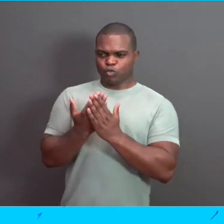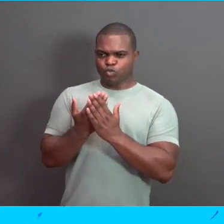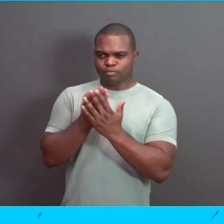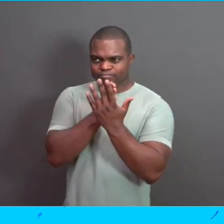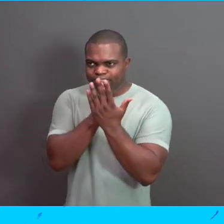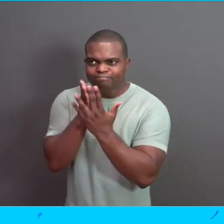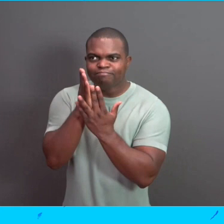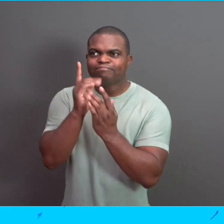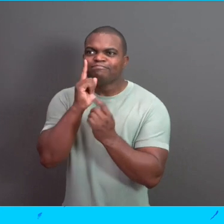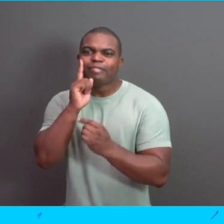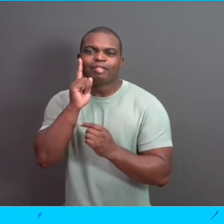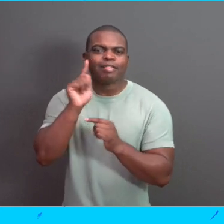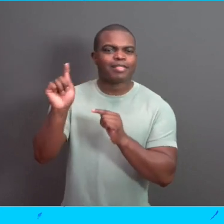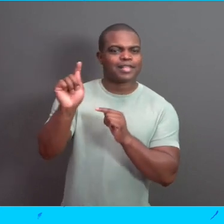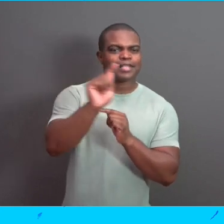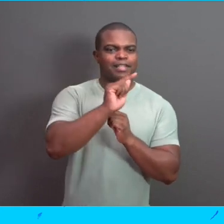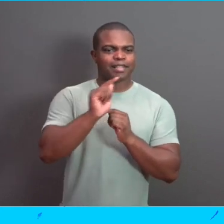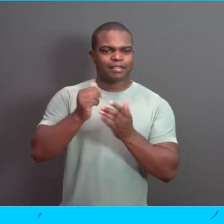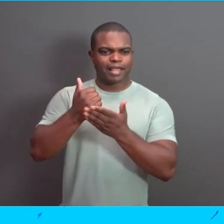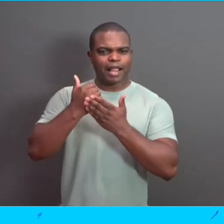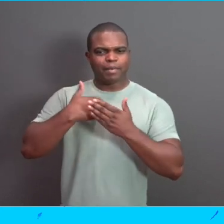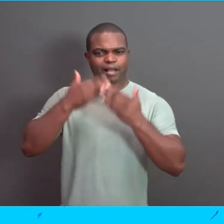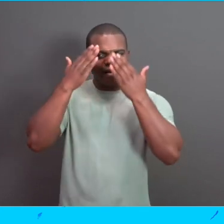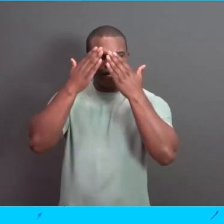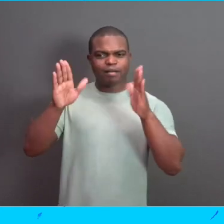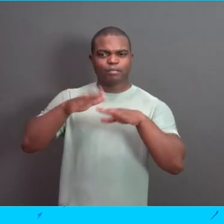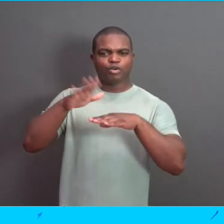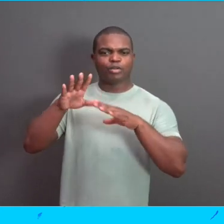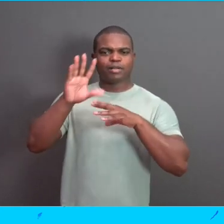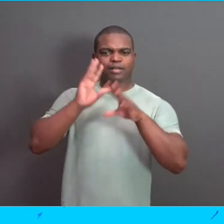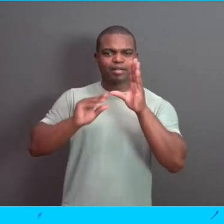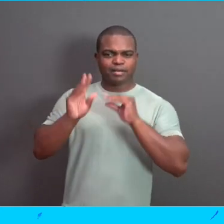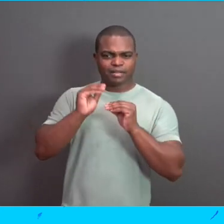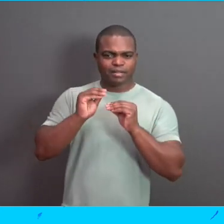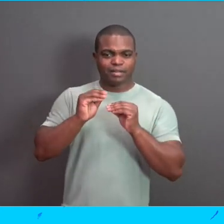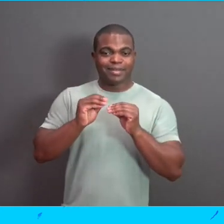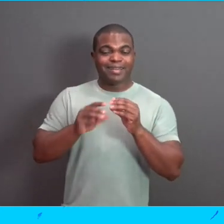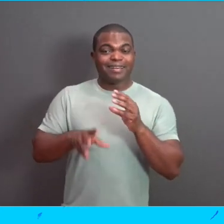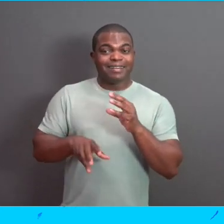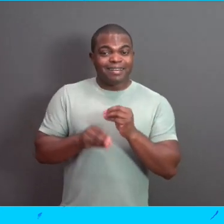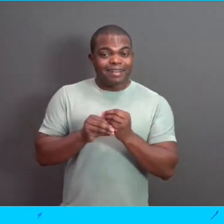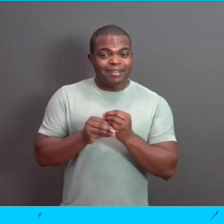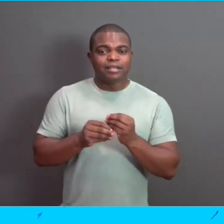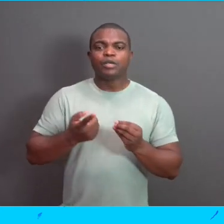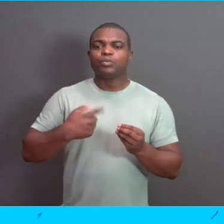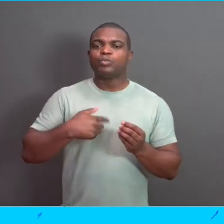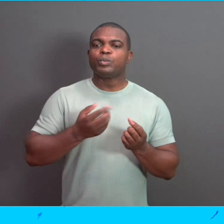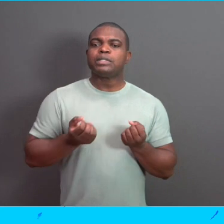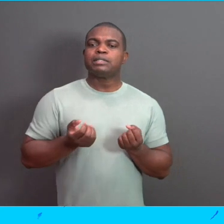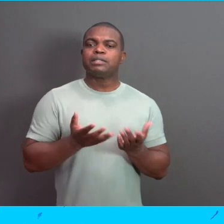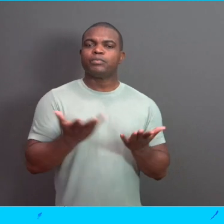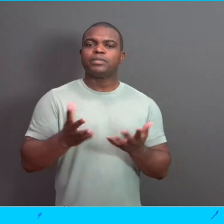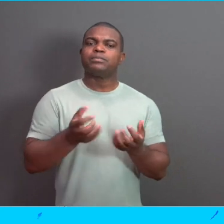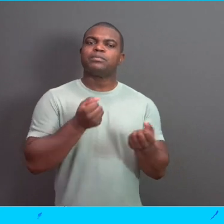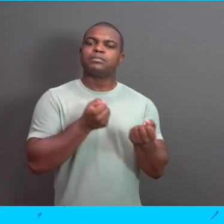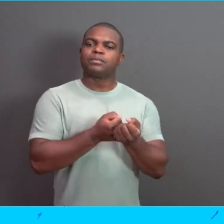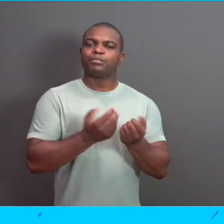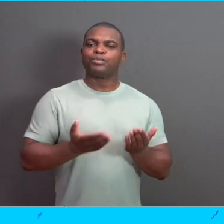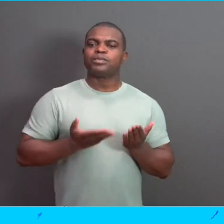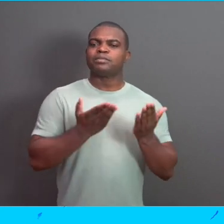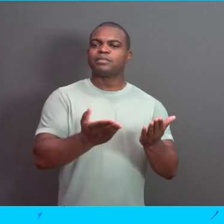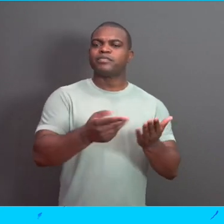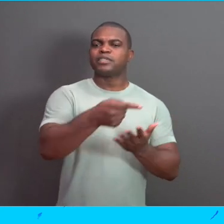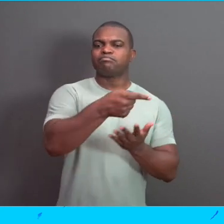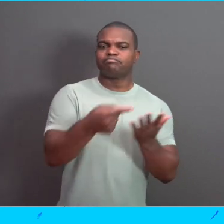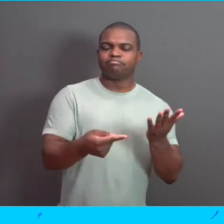d'avoir un paquet compréhensif de services et aussi protection sociale, des services